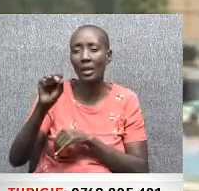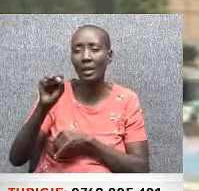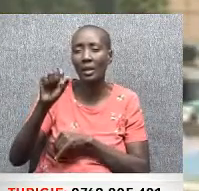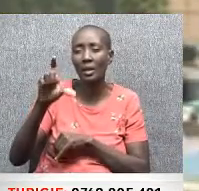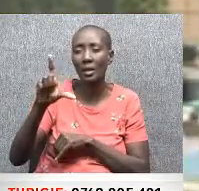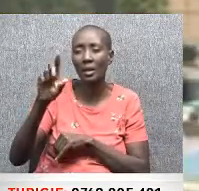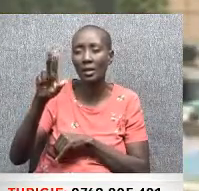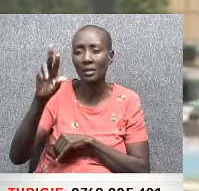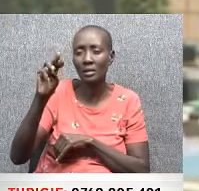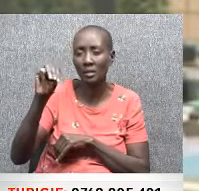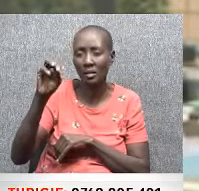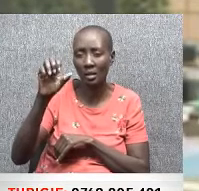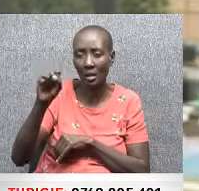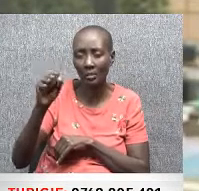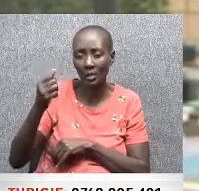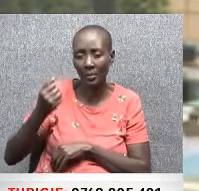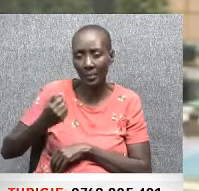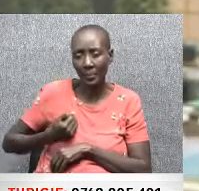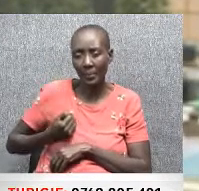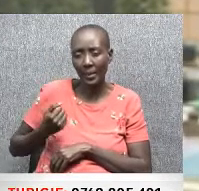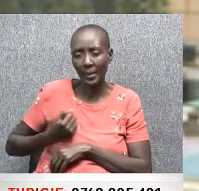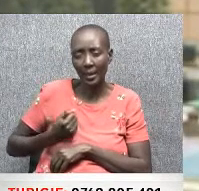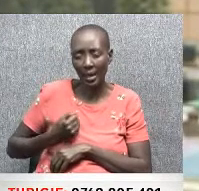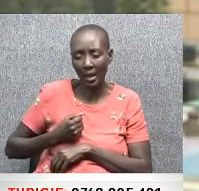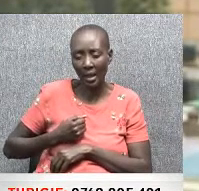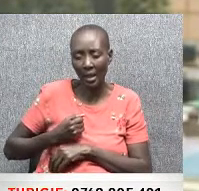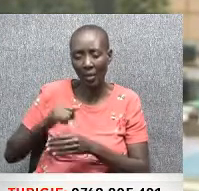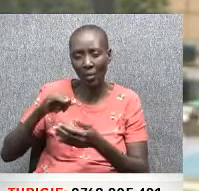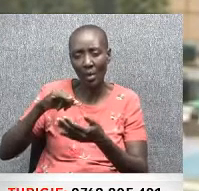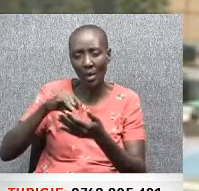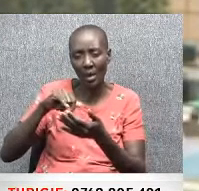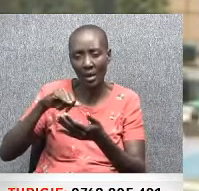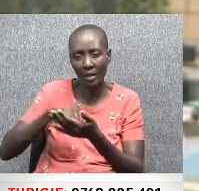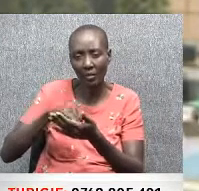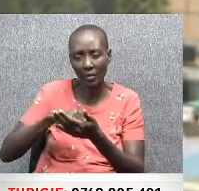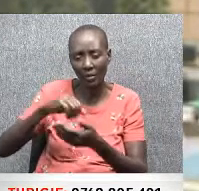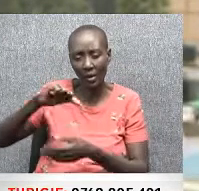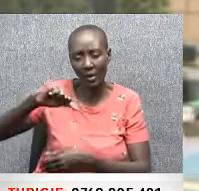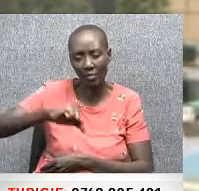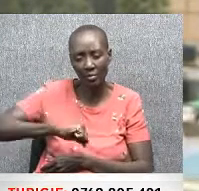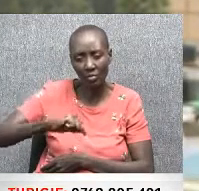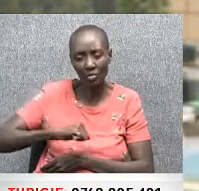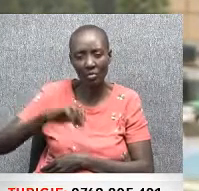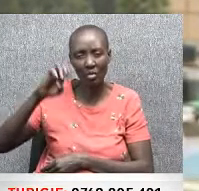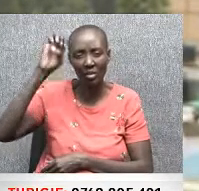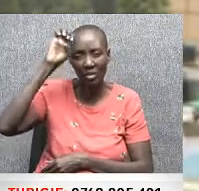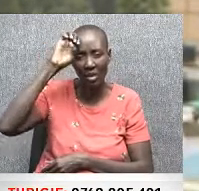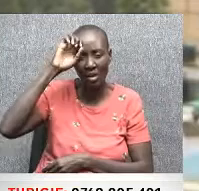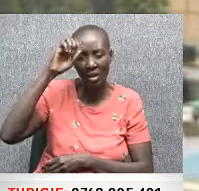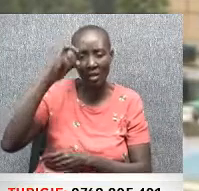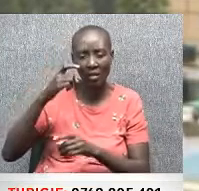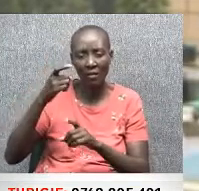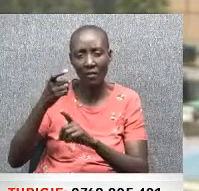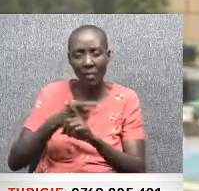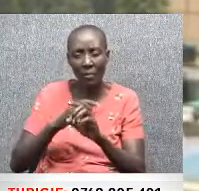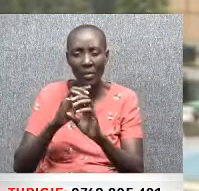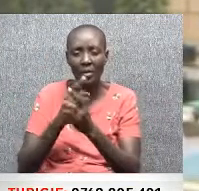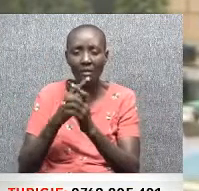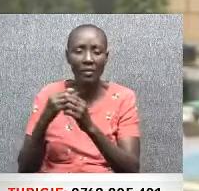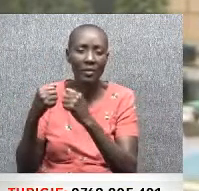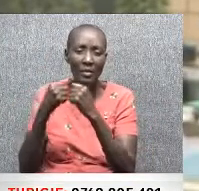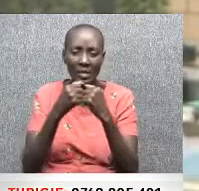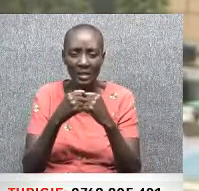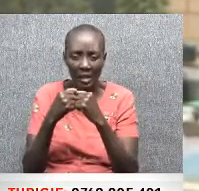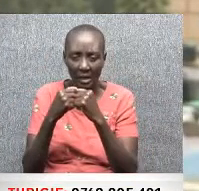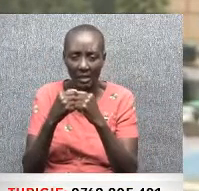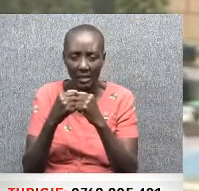Idadi ya wasichana ambao wameweza kuingilia ukahaba hapa mjini Eldoret kutokana na changamoto tofauti imeonekana kuongezeka.